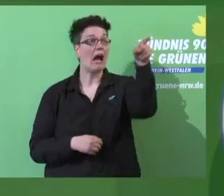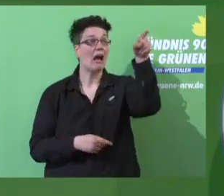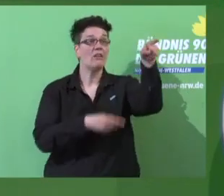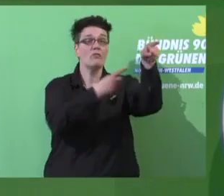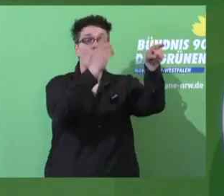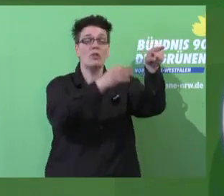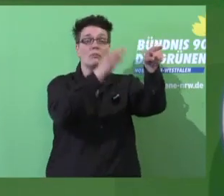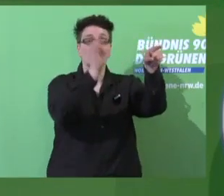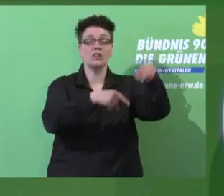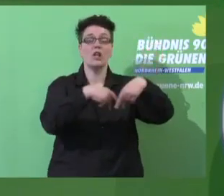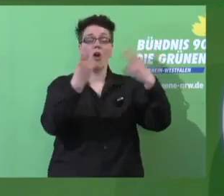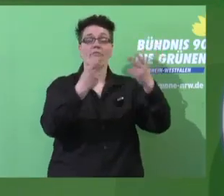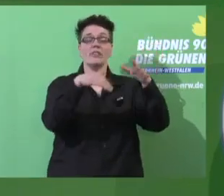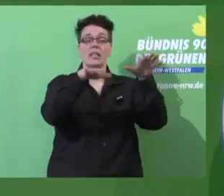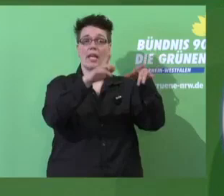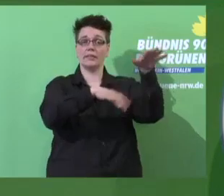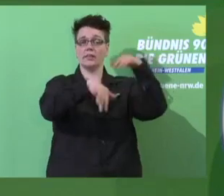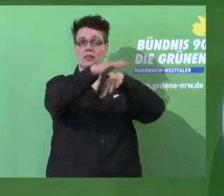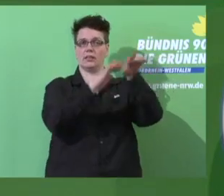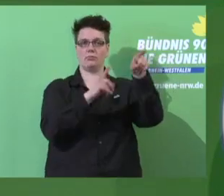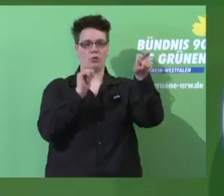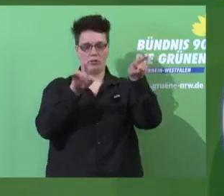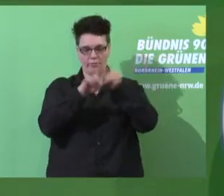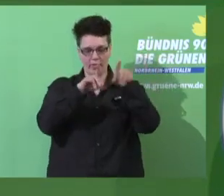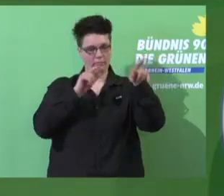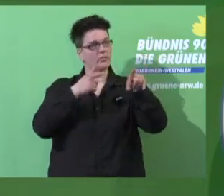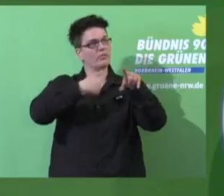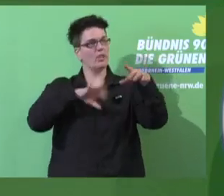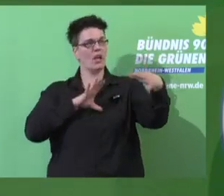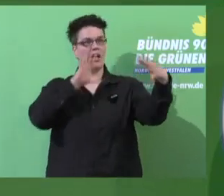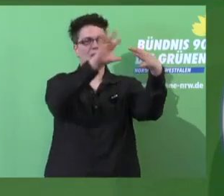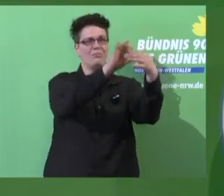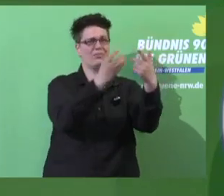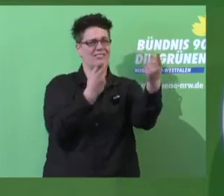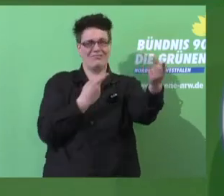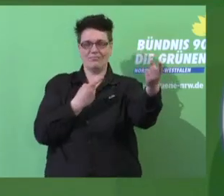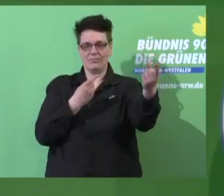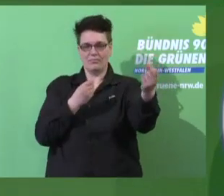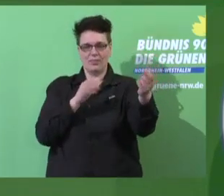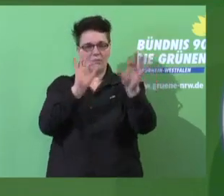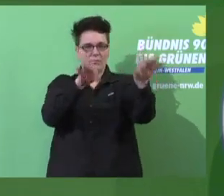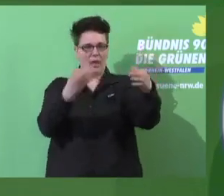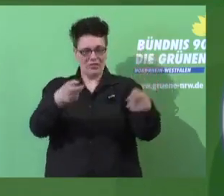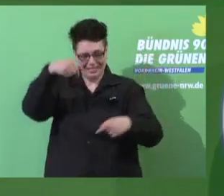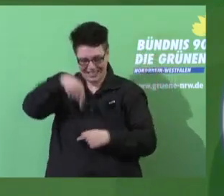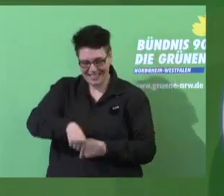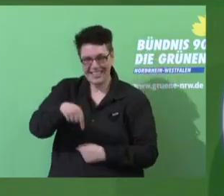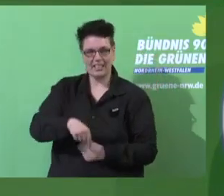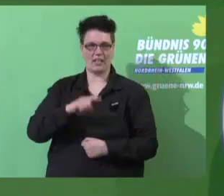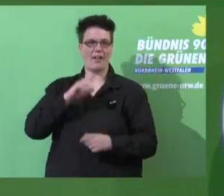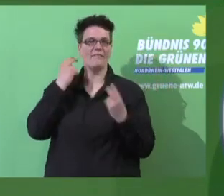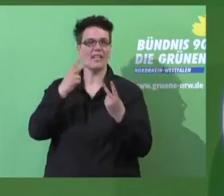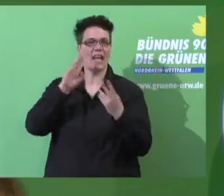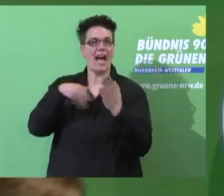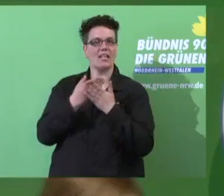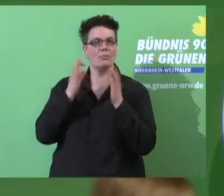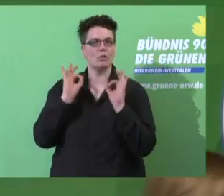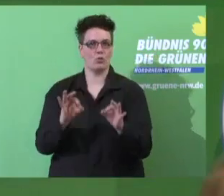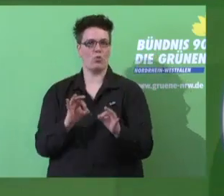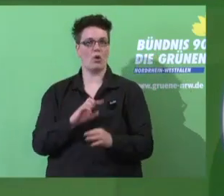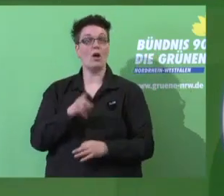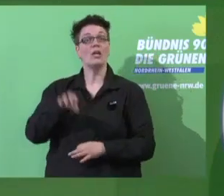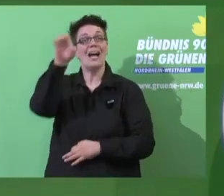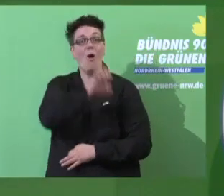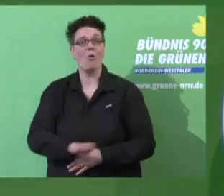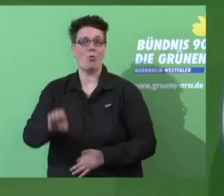fühlt, pünktliche, saubere und auch bezahlbare Züge in Deutschland anzubieten und in Europa anzubieten. Ich glaube, das